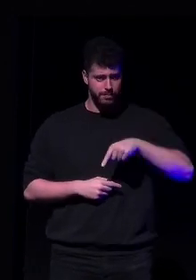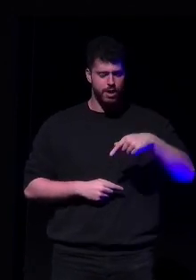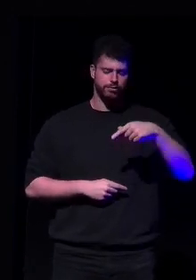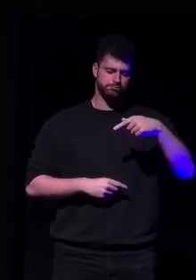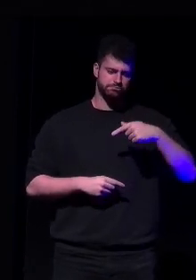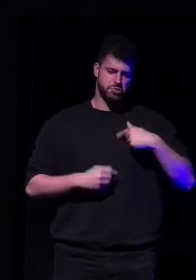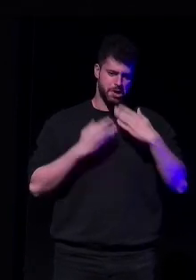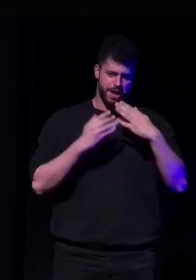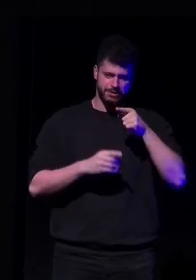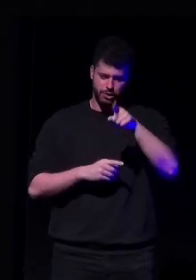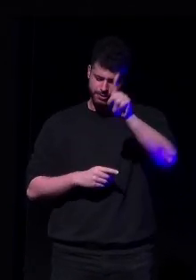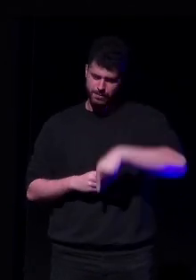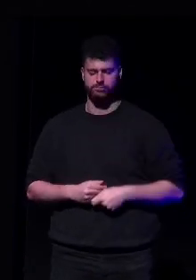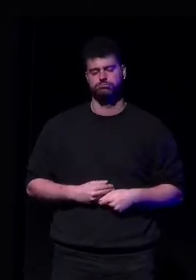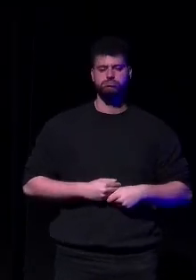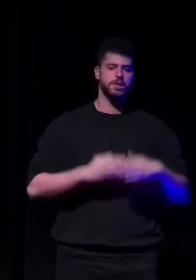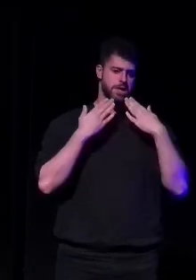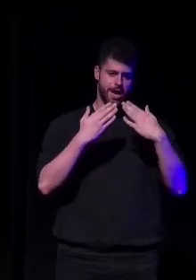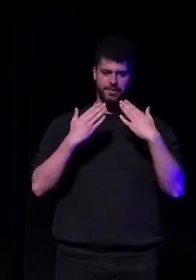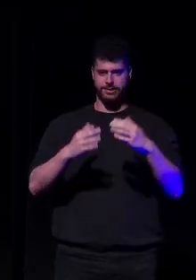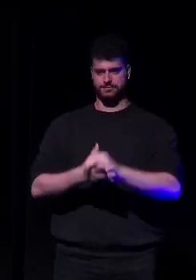aquest premi. Moltes gràcies.